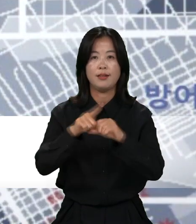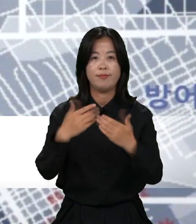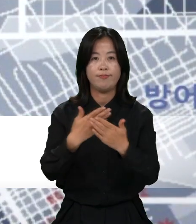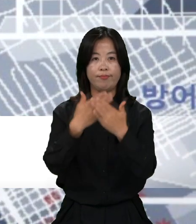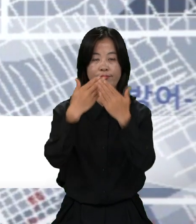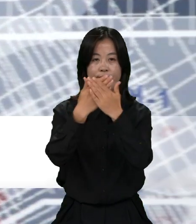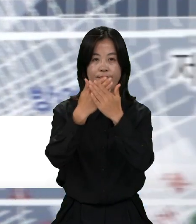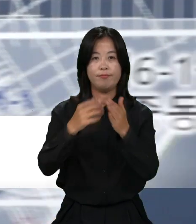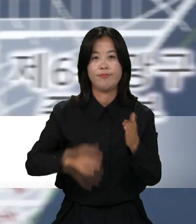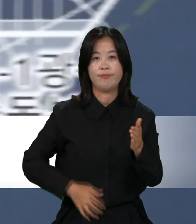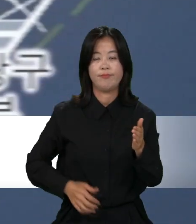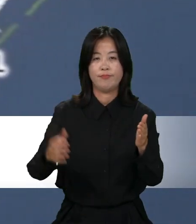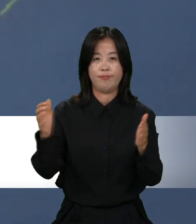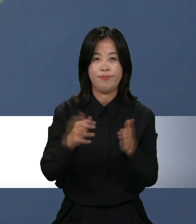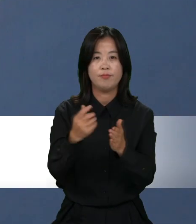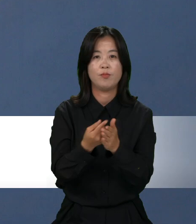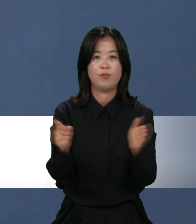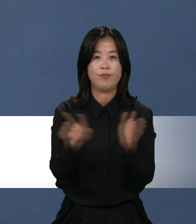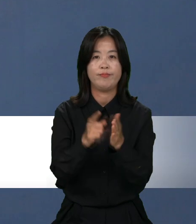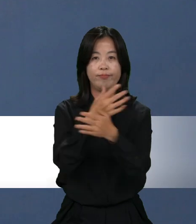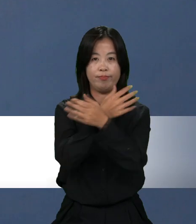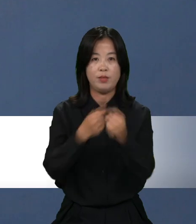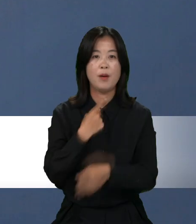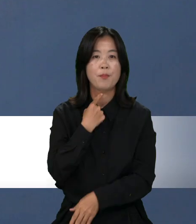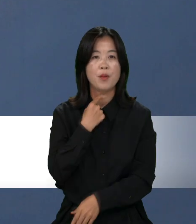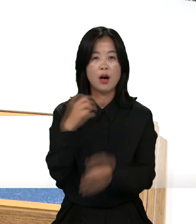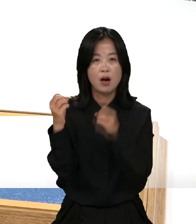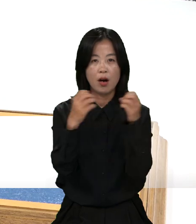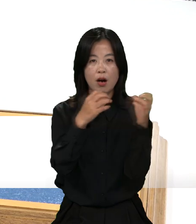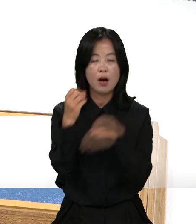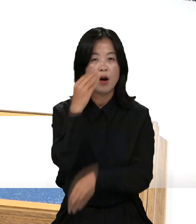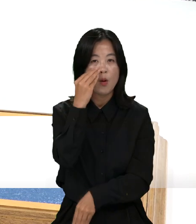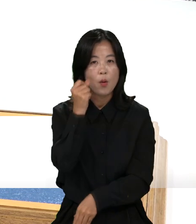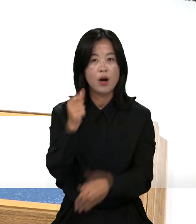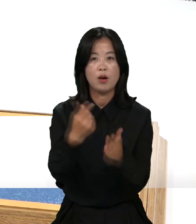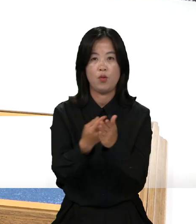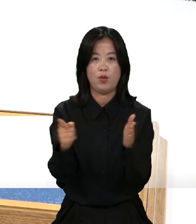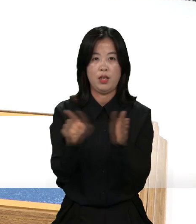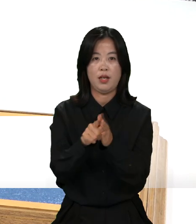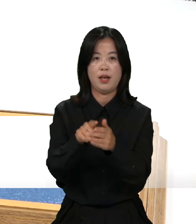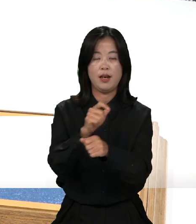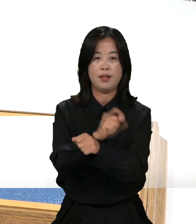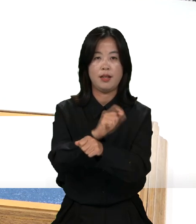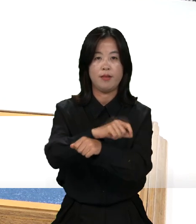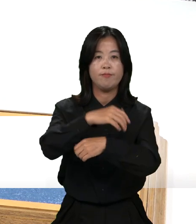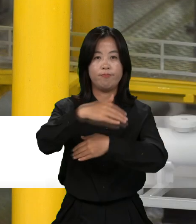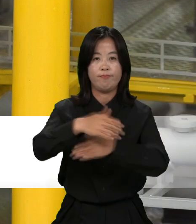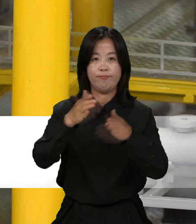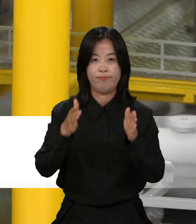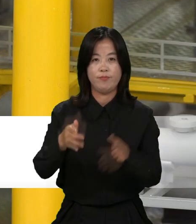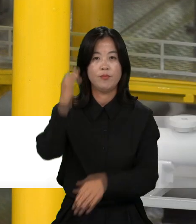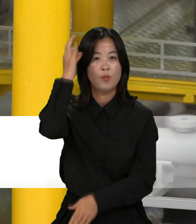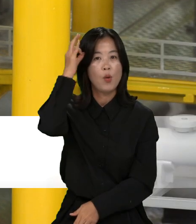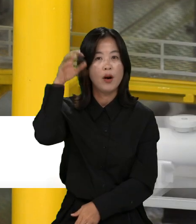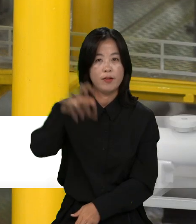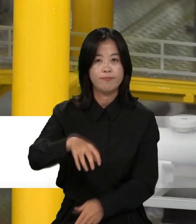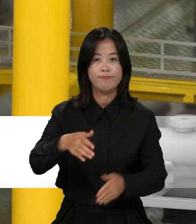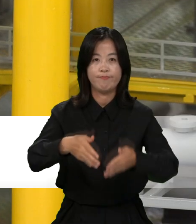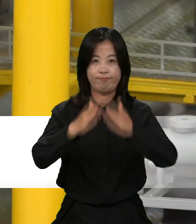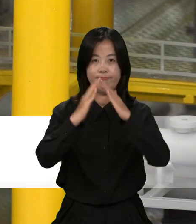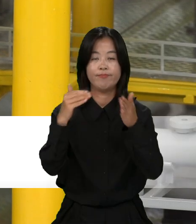유를 체결한 바 있으며 원활한 소통과 상생 발전을 위해 석유공사 현장 사무소를 포항해 두기로